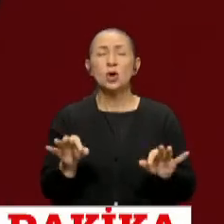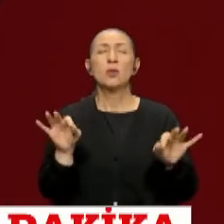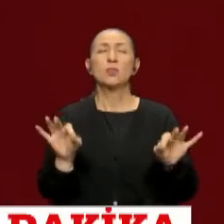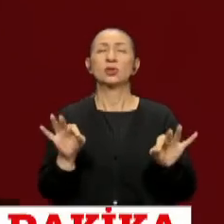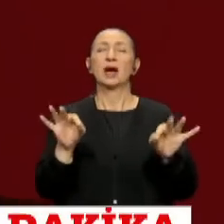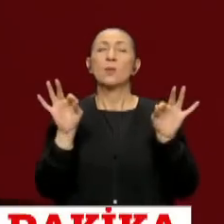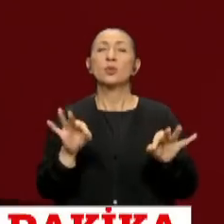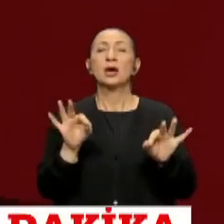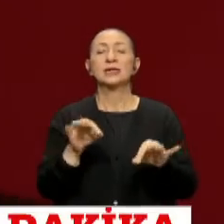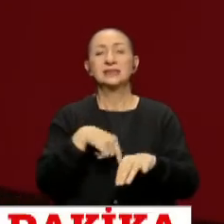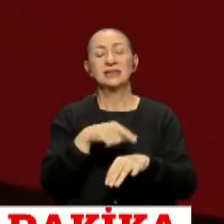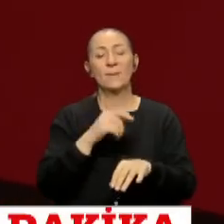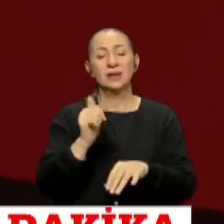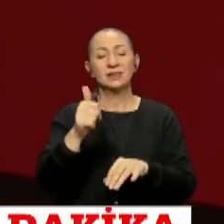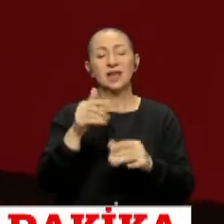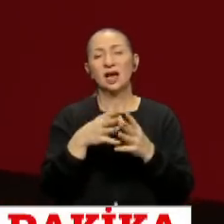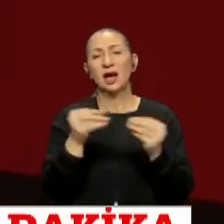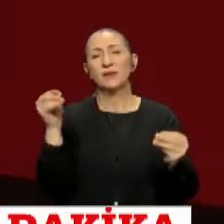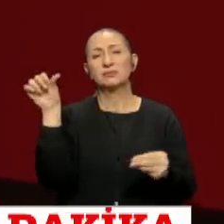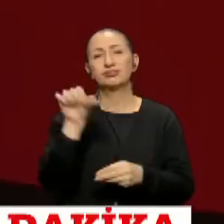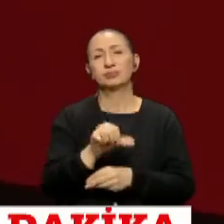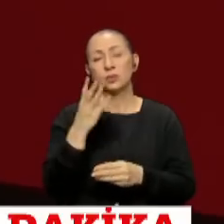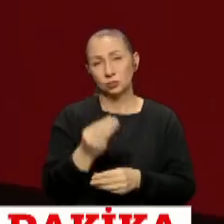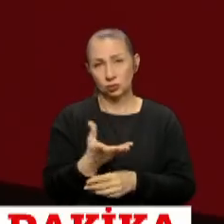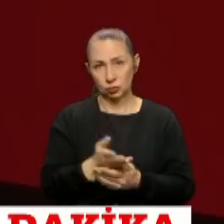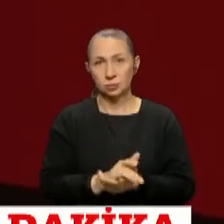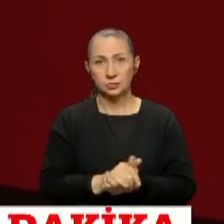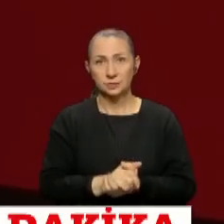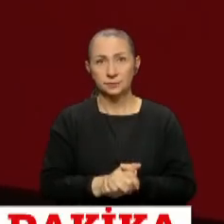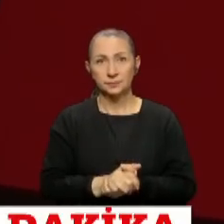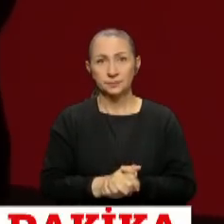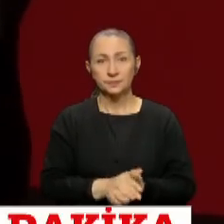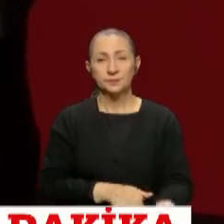mutlaka ve mutlaka zaman içerisinde kaybetmişlerdir.